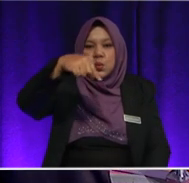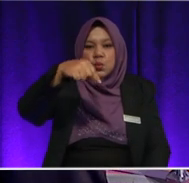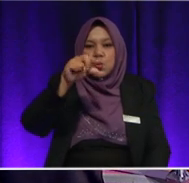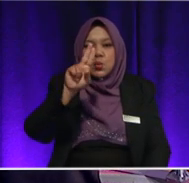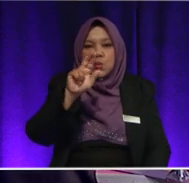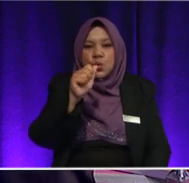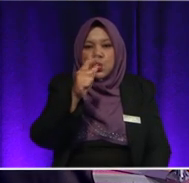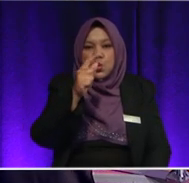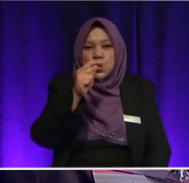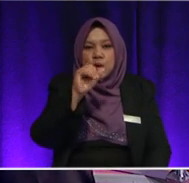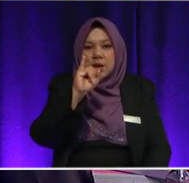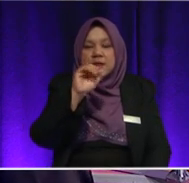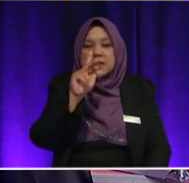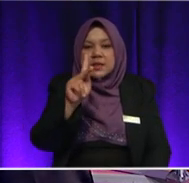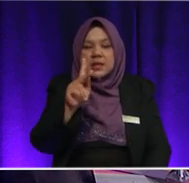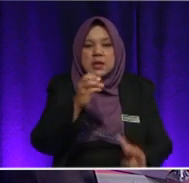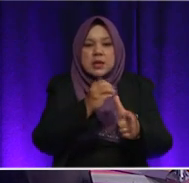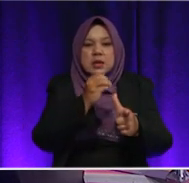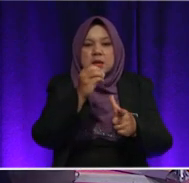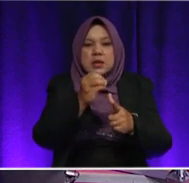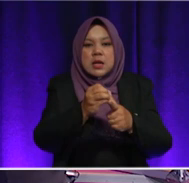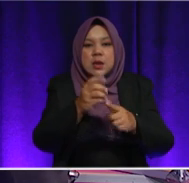kalau hidup